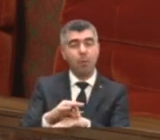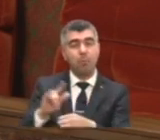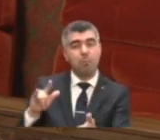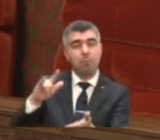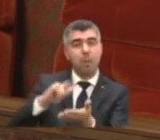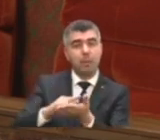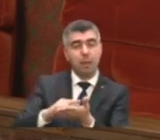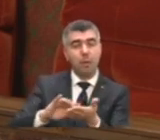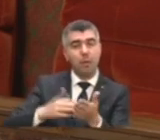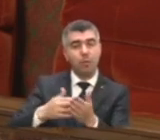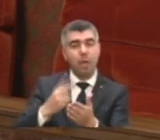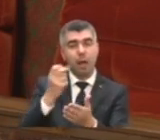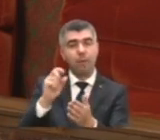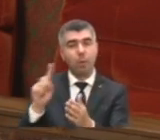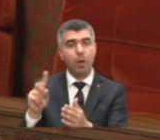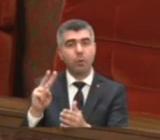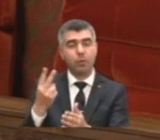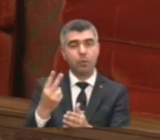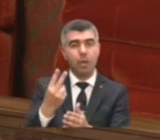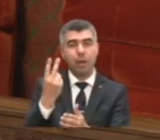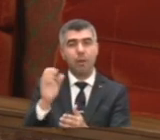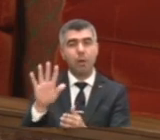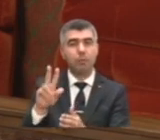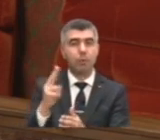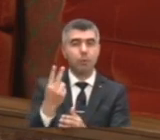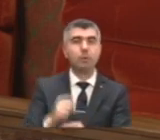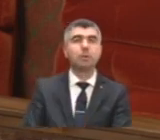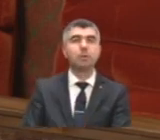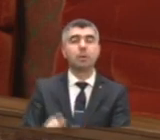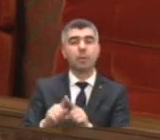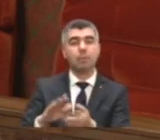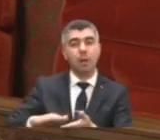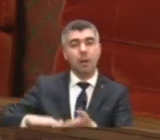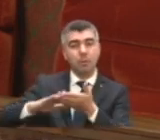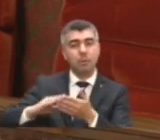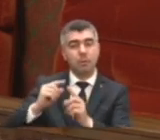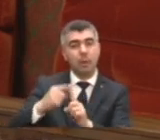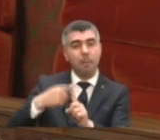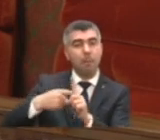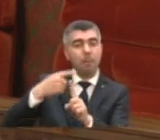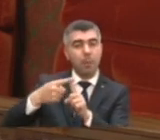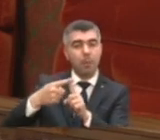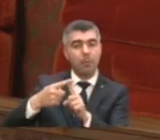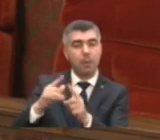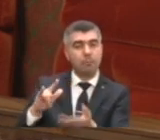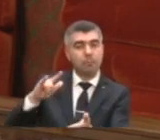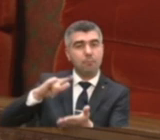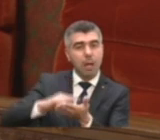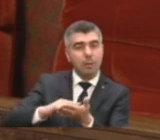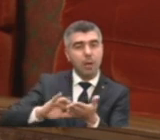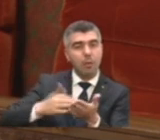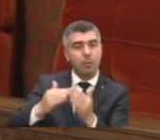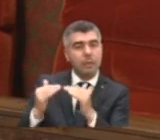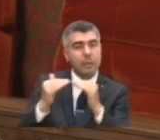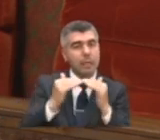للفتره ما بين 2021 و2025 تتهدف الى الرفع من الطاقه الاستيعابيه للمطارات من اجل